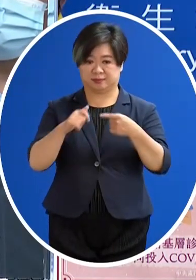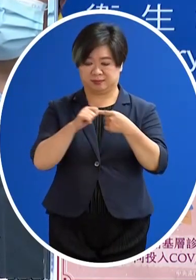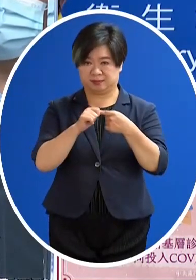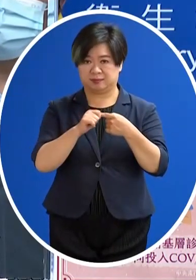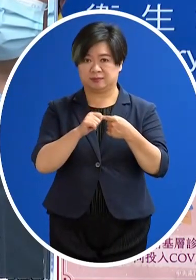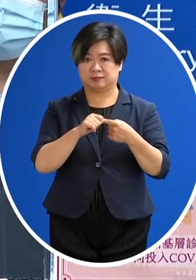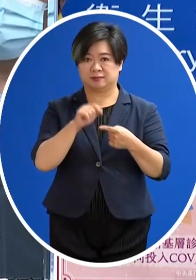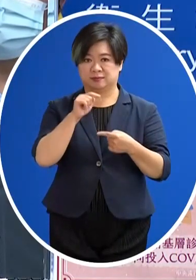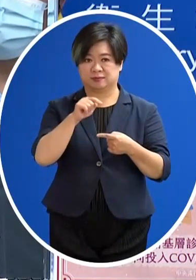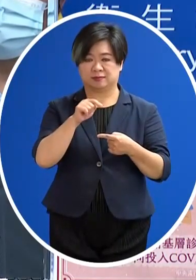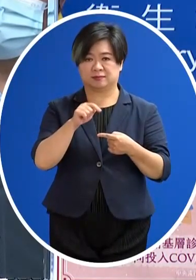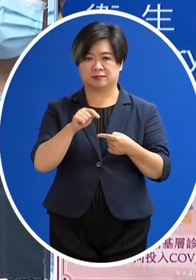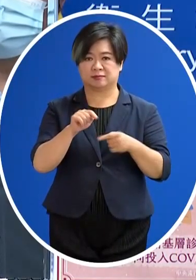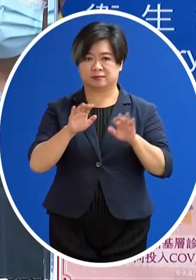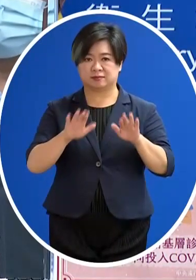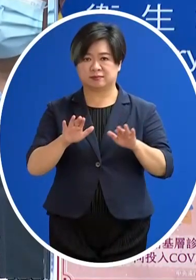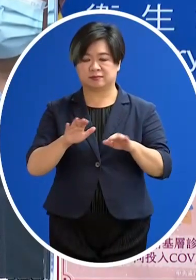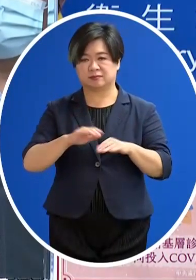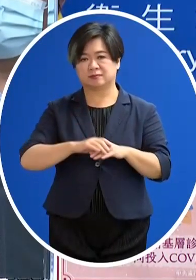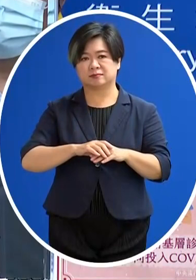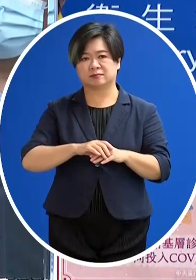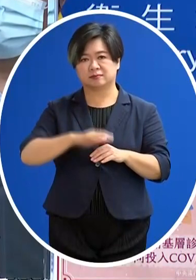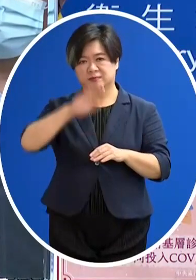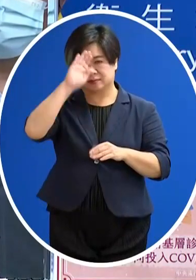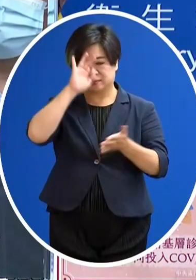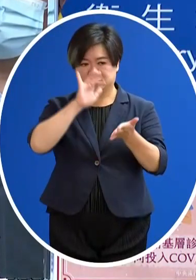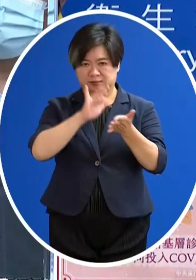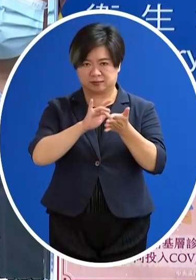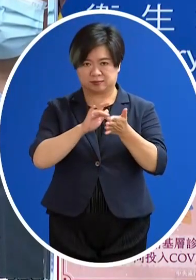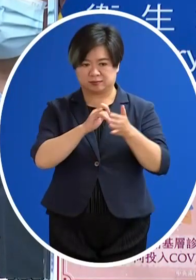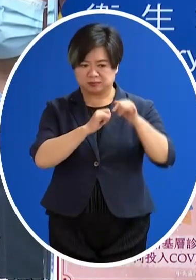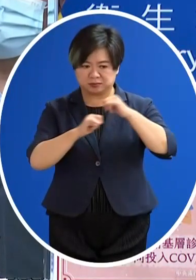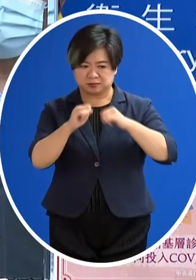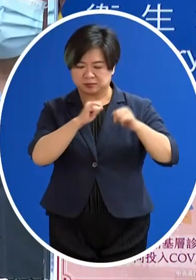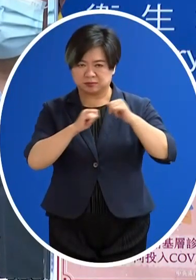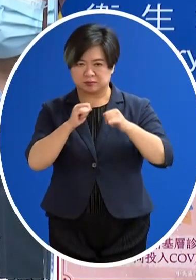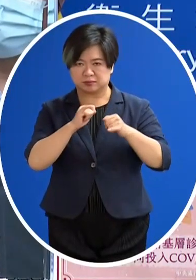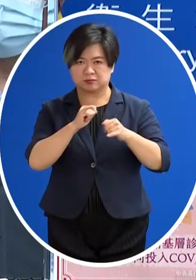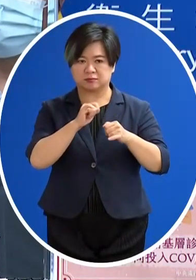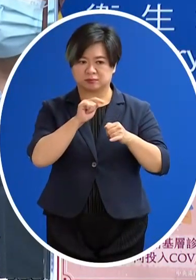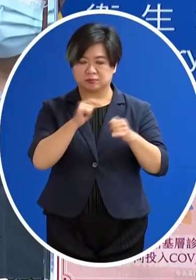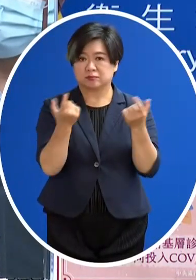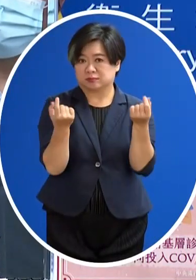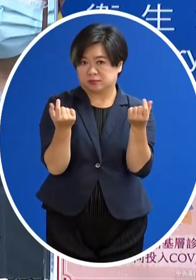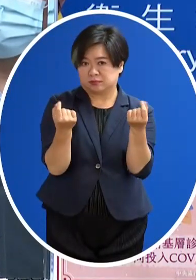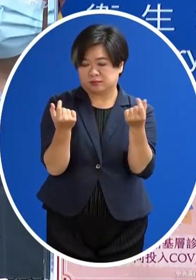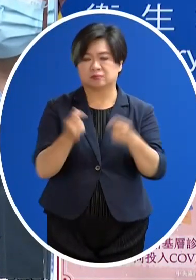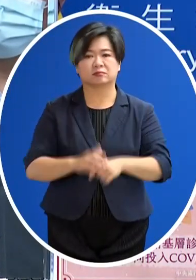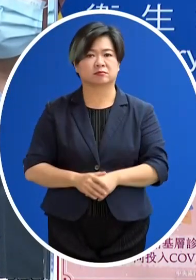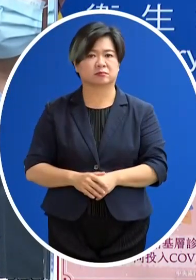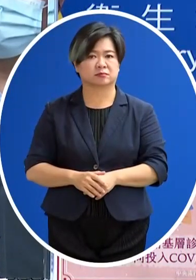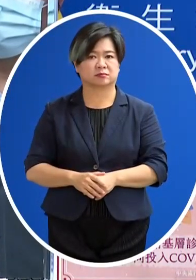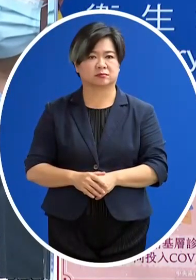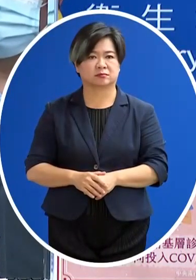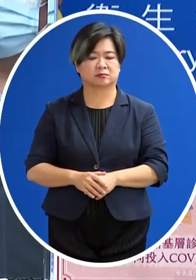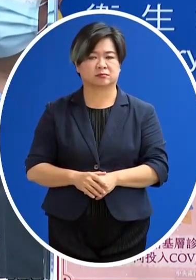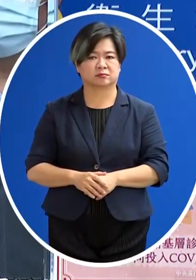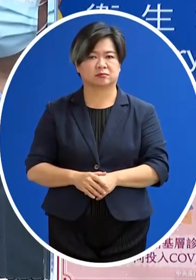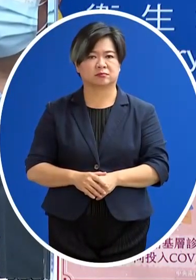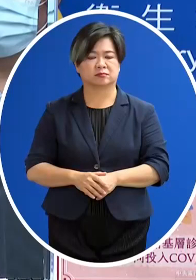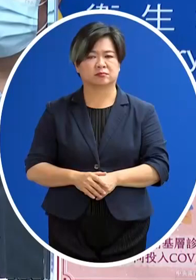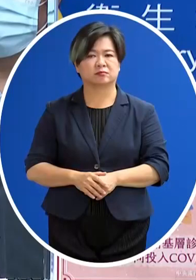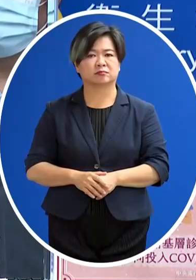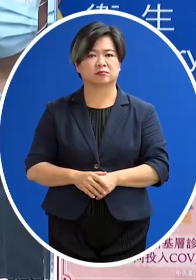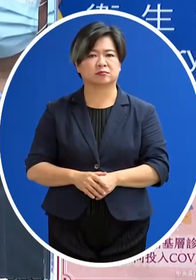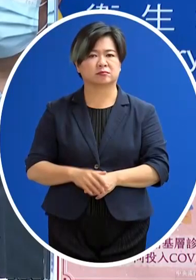样的，目前我们看到的病毒株哈，他们并没有不同的病毒株。那所以我们的建议，当然第一个，例如